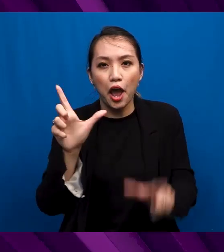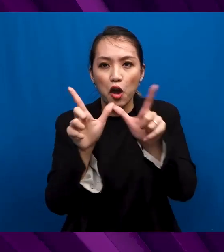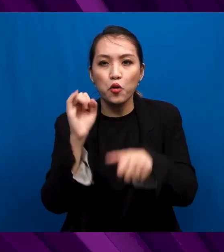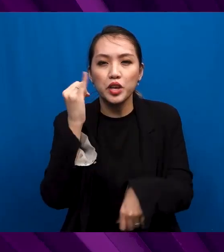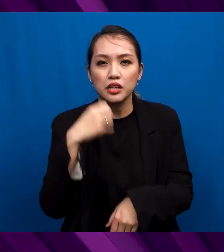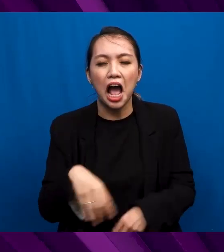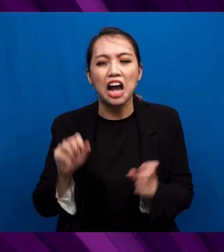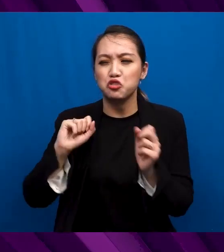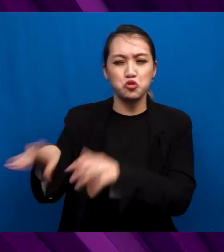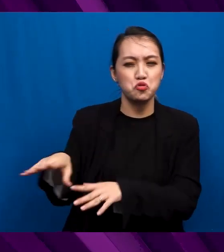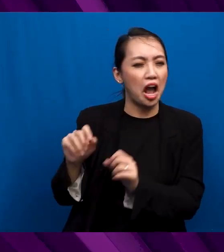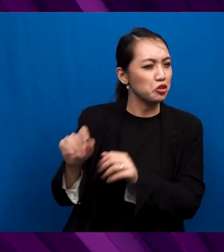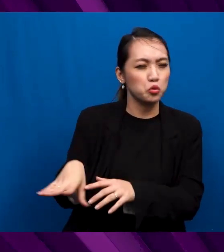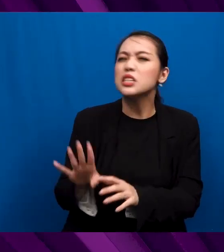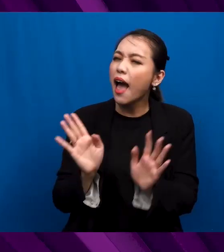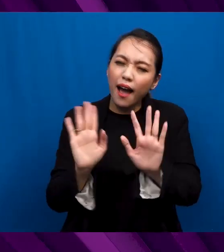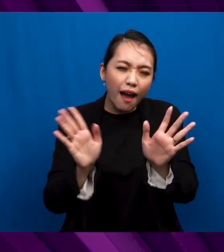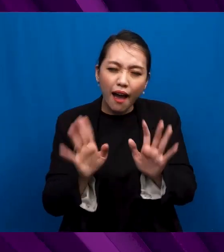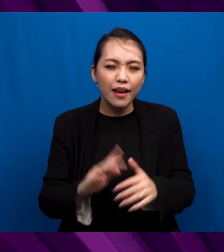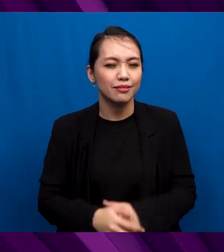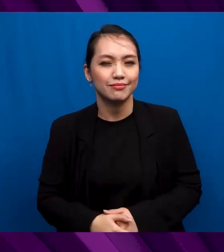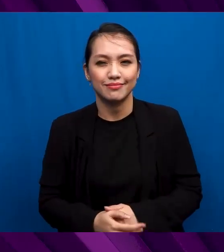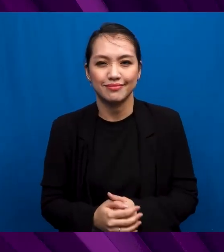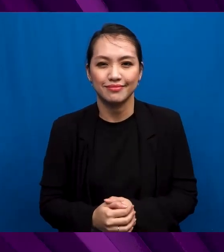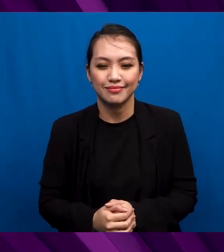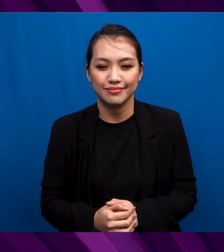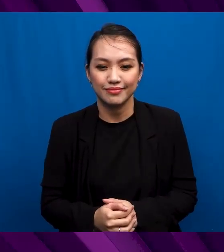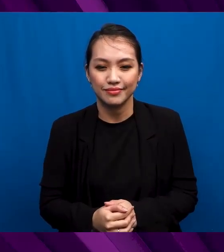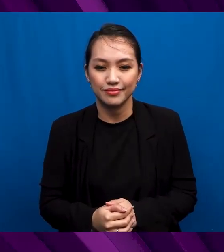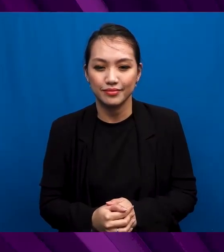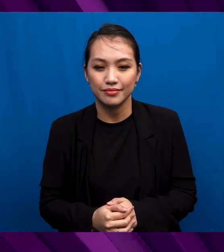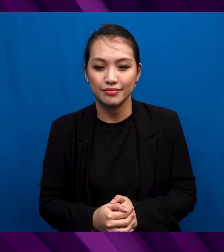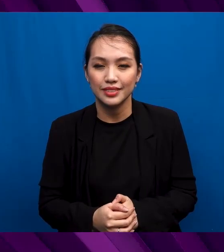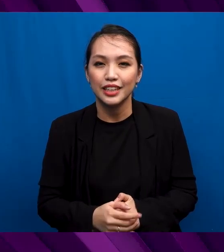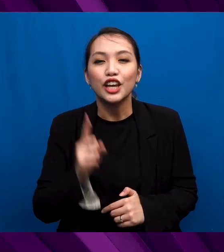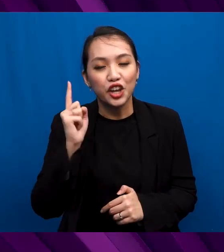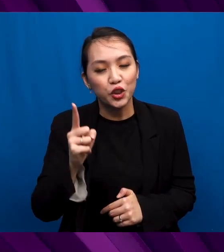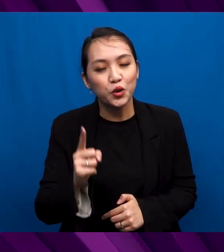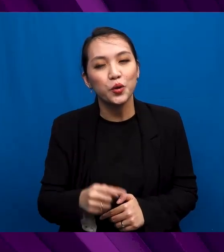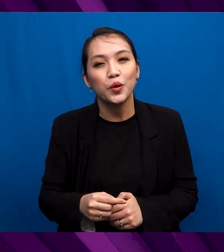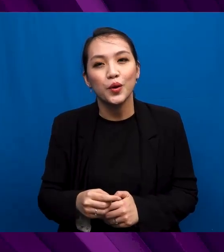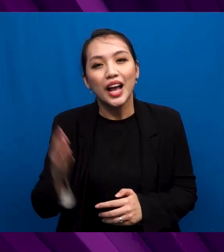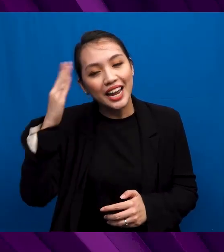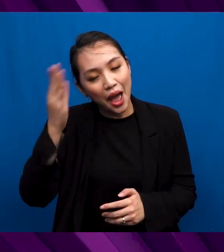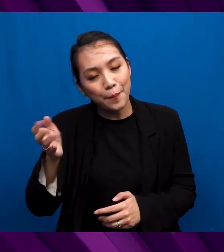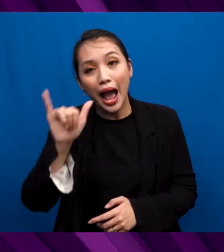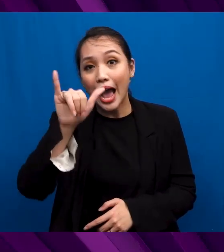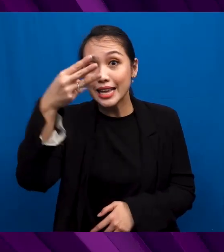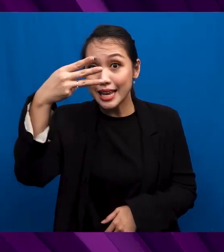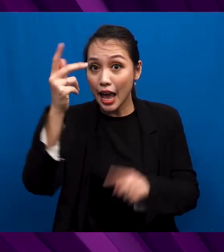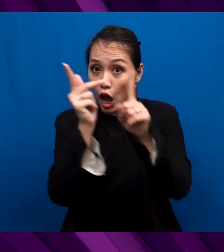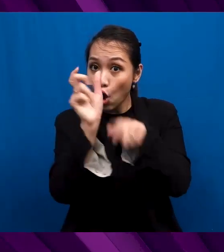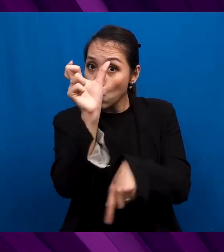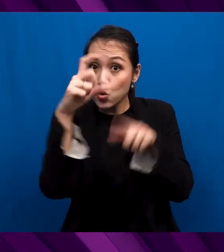dia abaikan di dalam nama pelayanan. Jangan begitu ya. Makanya Tuhan taruh yang Yehuda dulu. Karena Yehuda ini suku kerajaan,